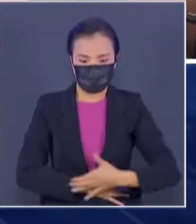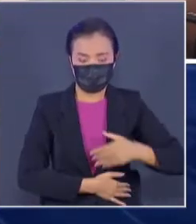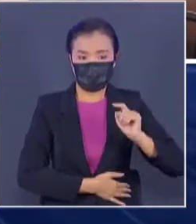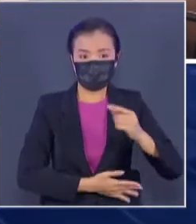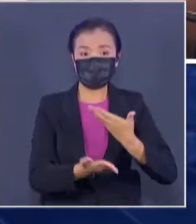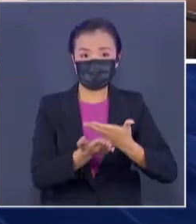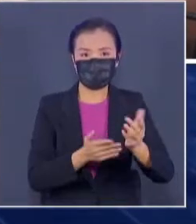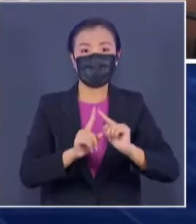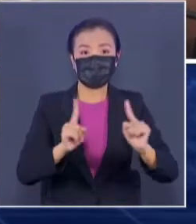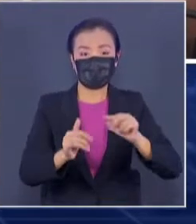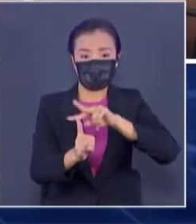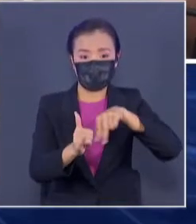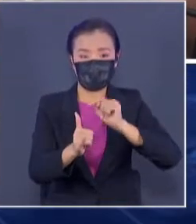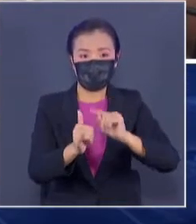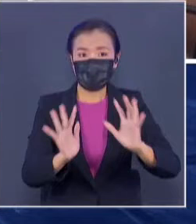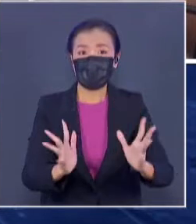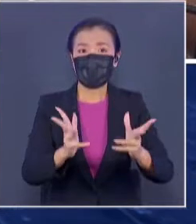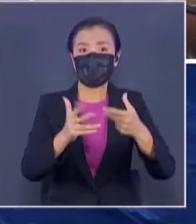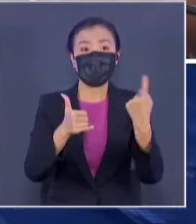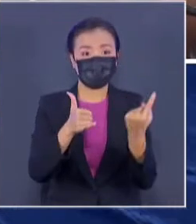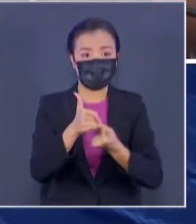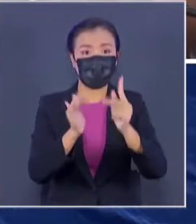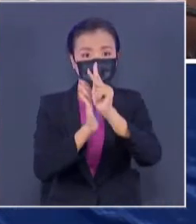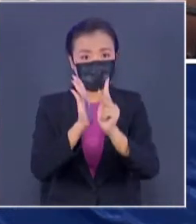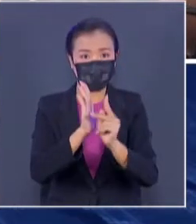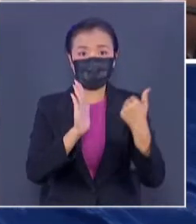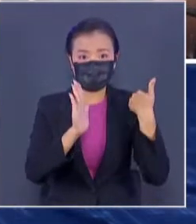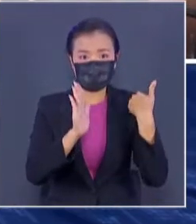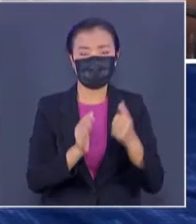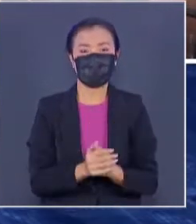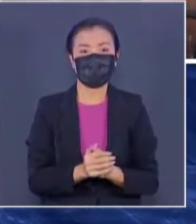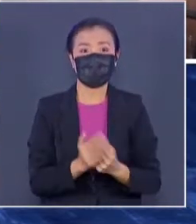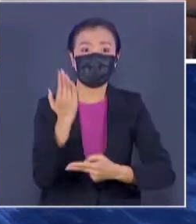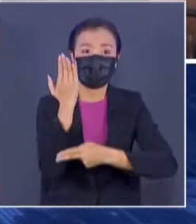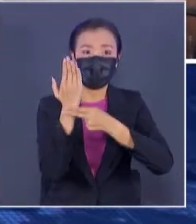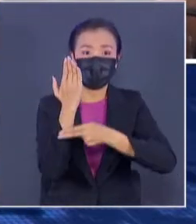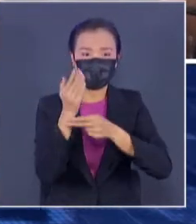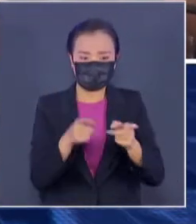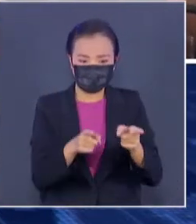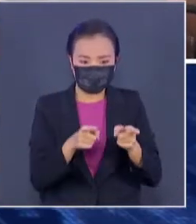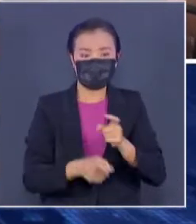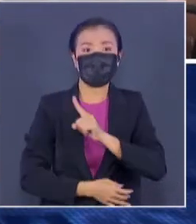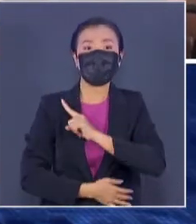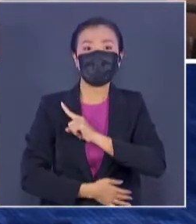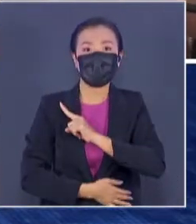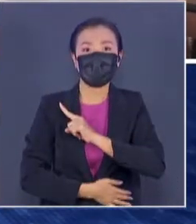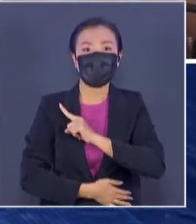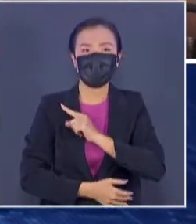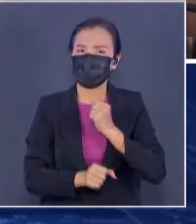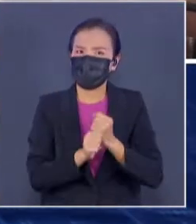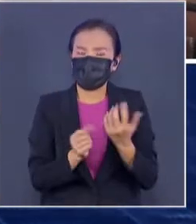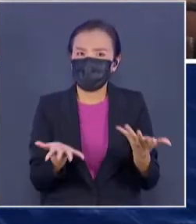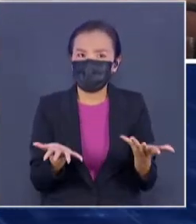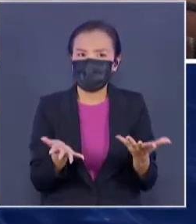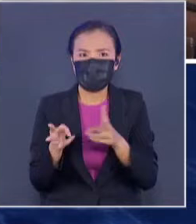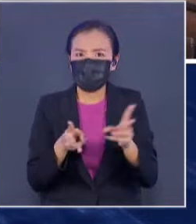ามาแต่เมื่อรักษาหายแล้วก็ต้องรับโทษที่ก่อเอาไว้ส่วนโรงแรมที่กักตัวก็ต้องรับผิดชอบด้วยครับว่าเกิดอะไรขึ้น